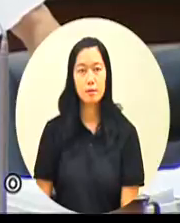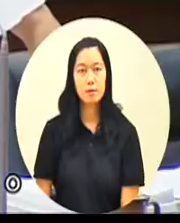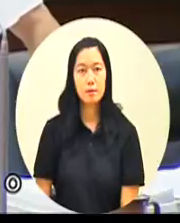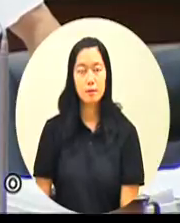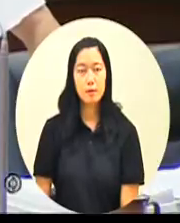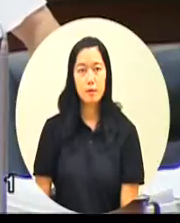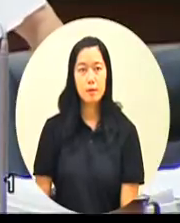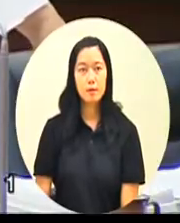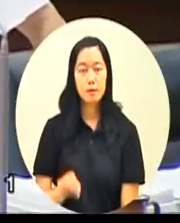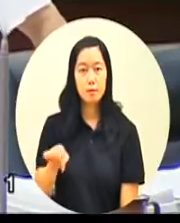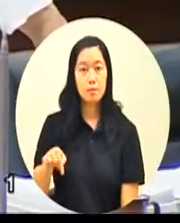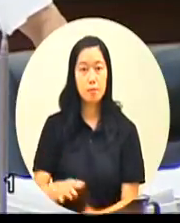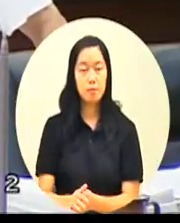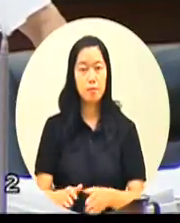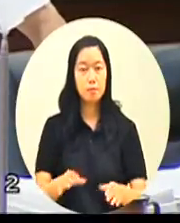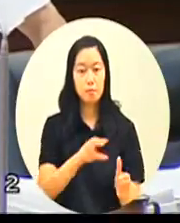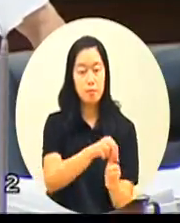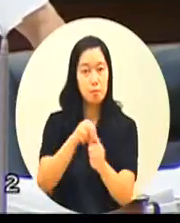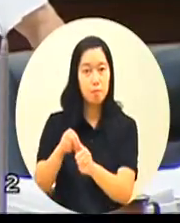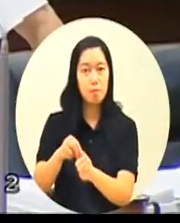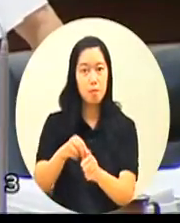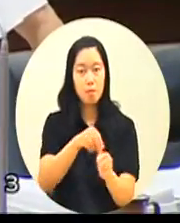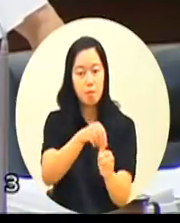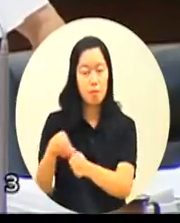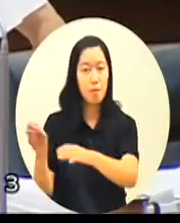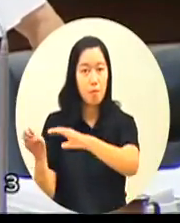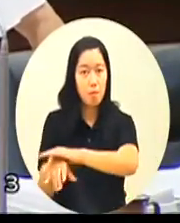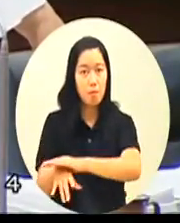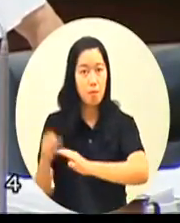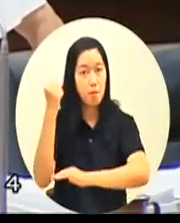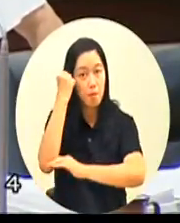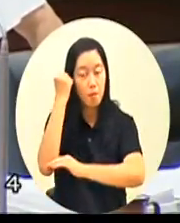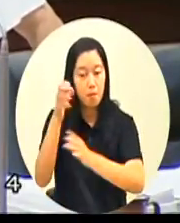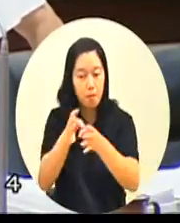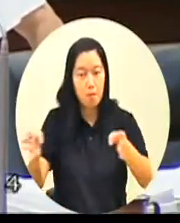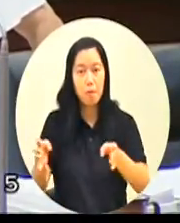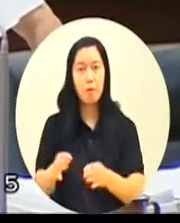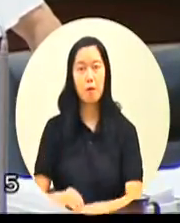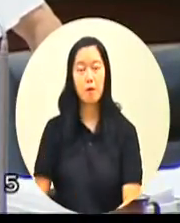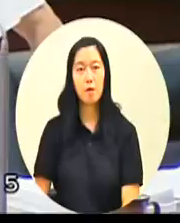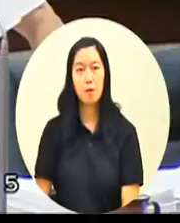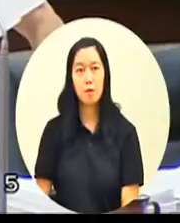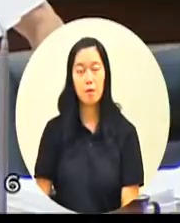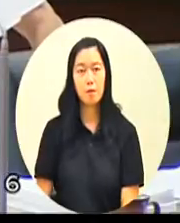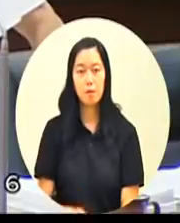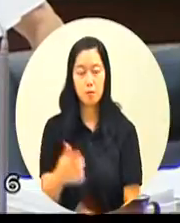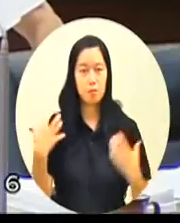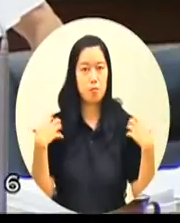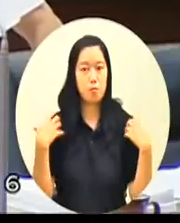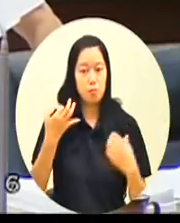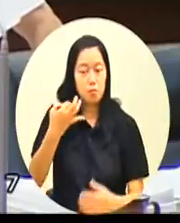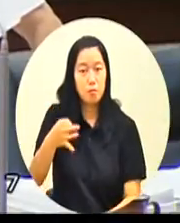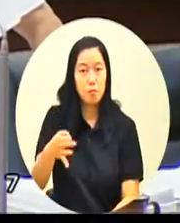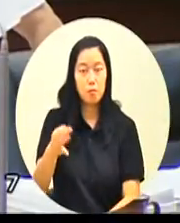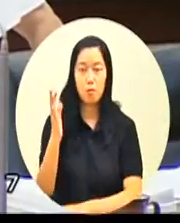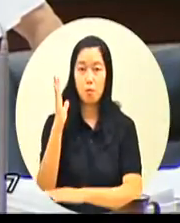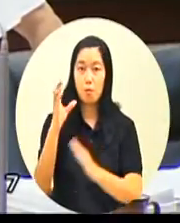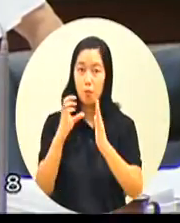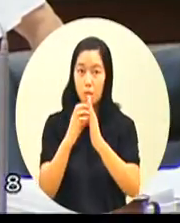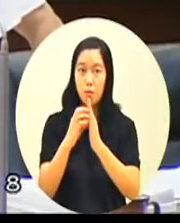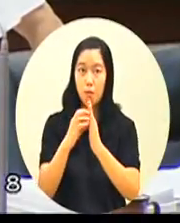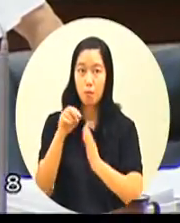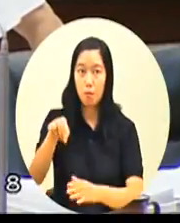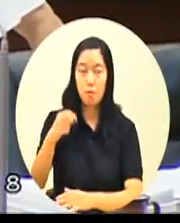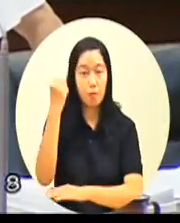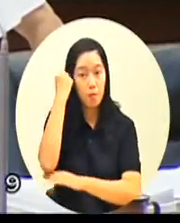我们的安置住宅，我想承办的主办单位是财政局，那其实我觉得这个安置住宅以